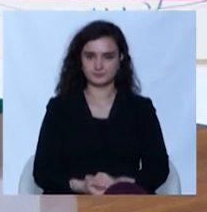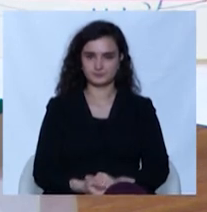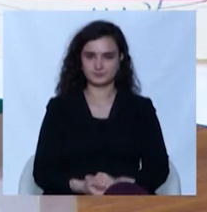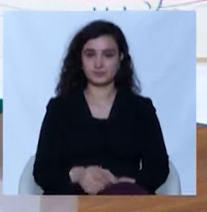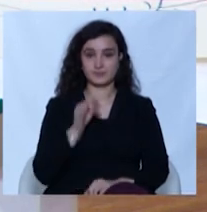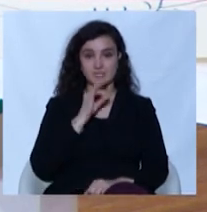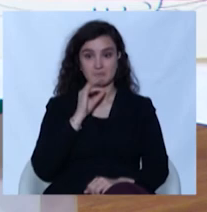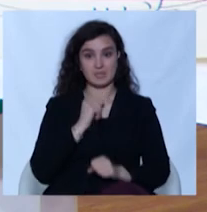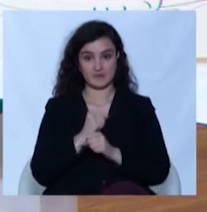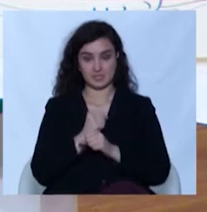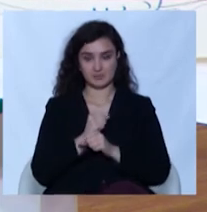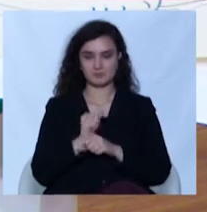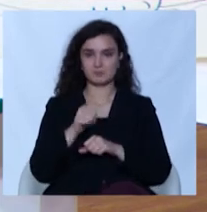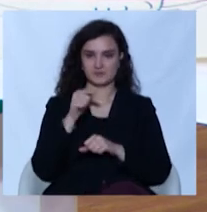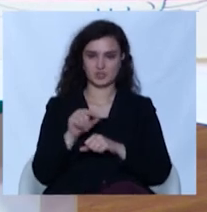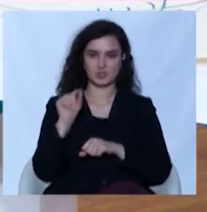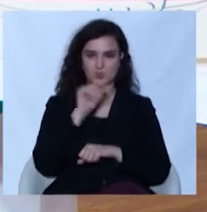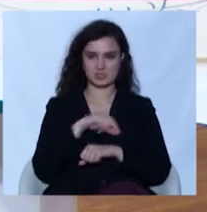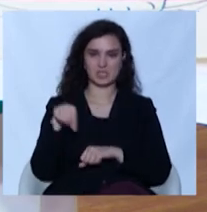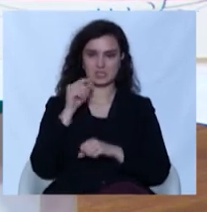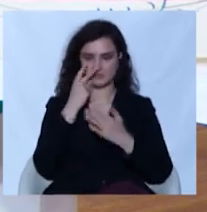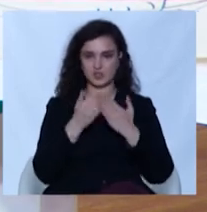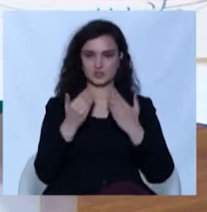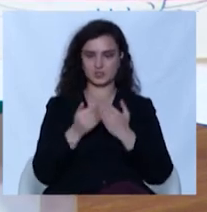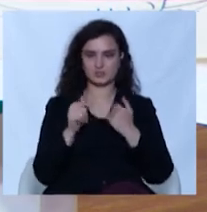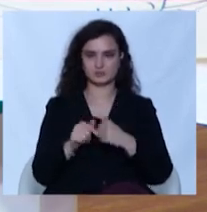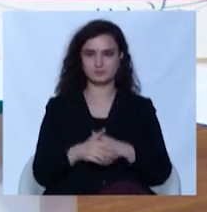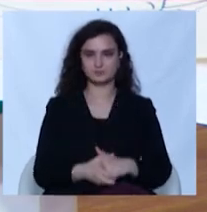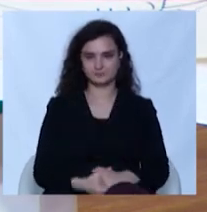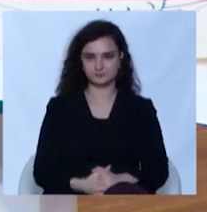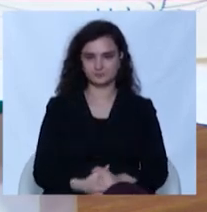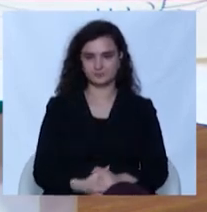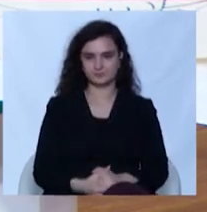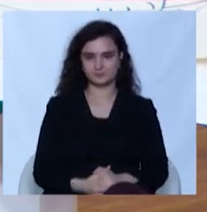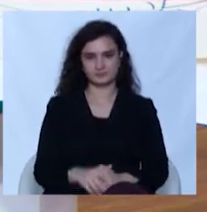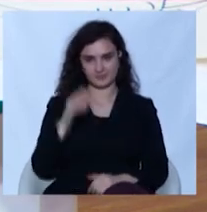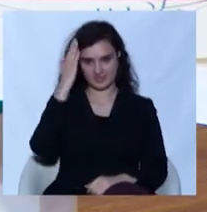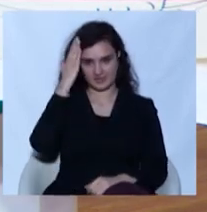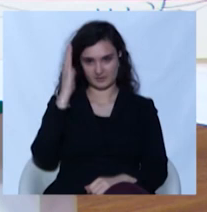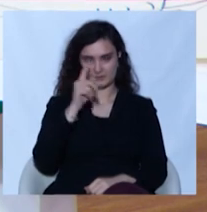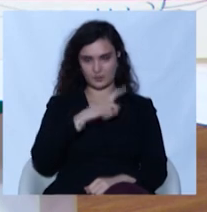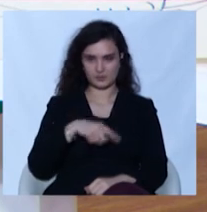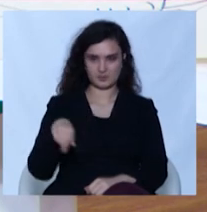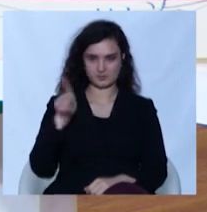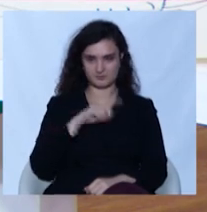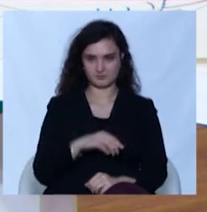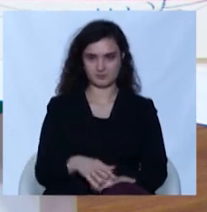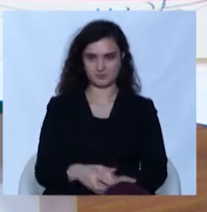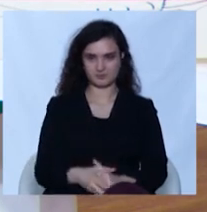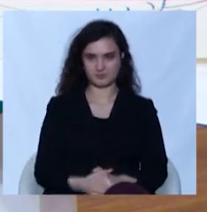სანამ ამას გავაკეთებ, აი აქ შემოგიხაზავთ, ნახეთ. თავის ფორმას ხო აიღებთ,